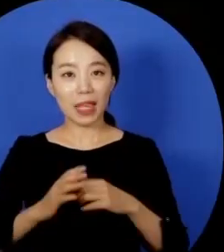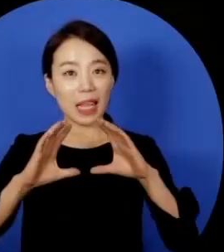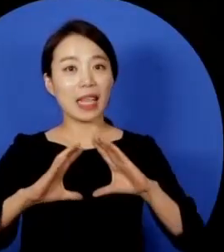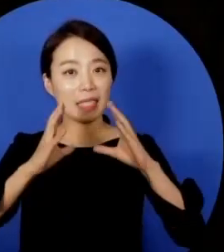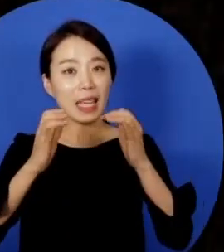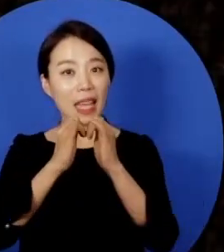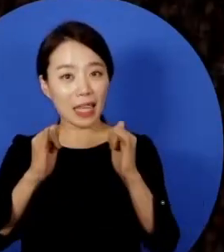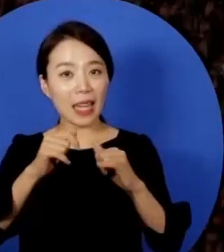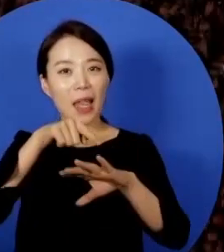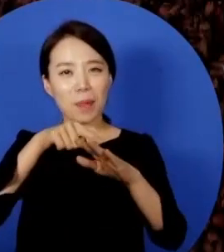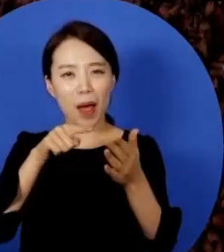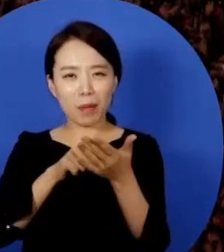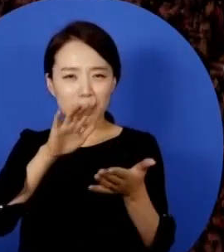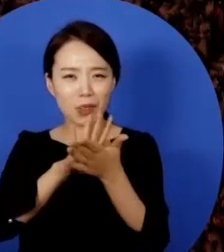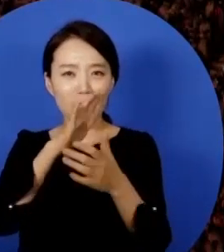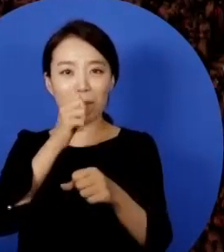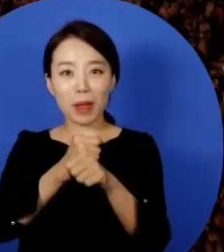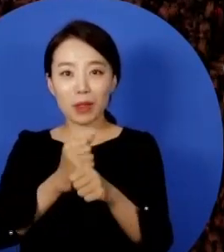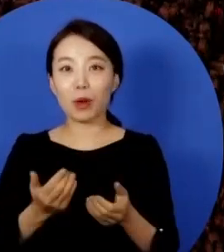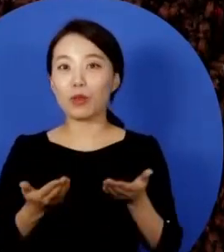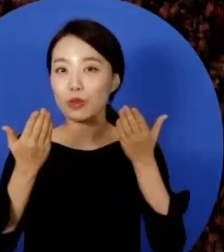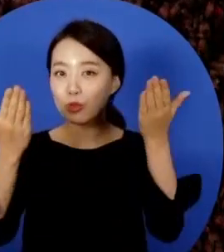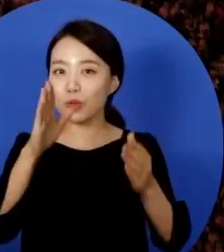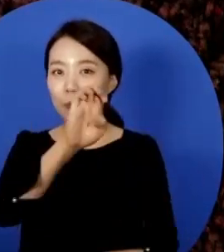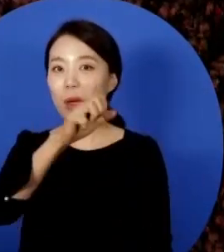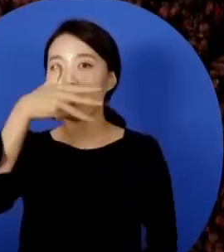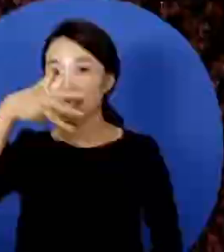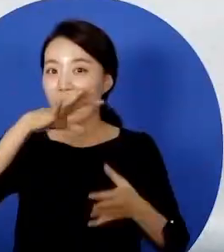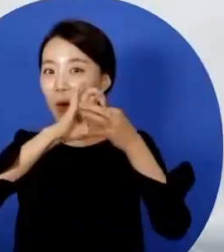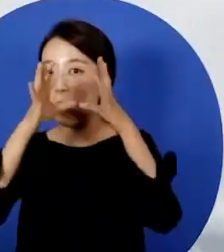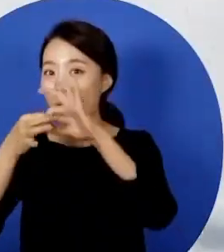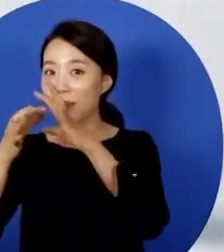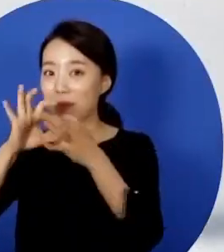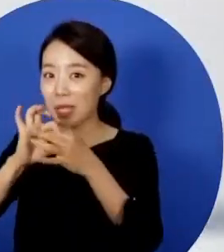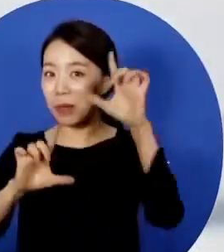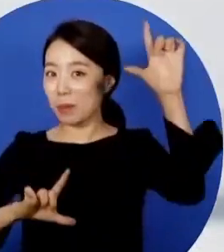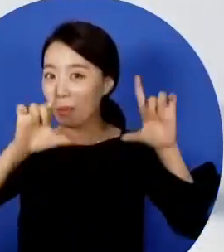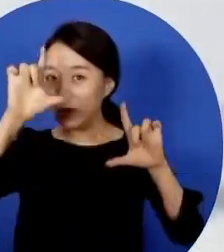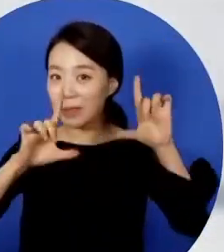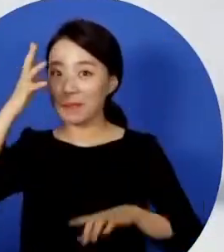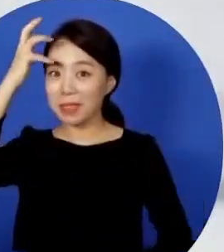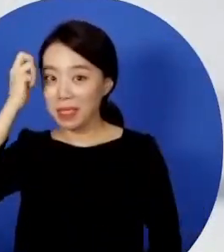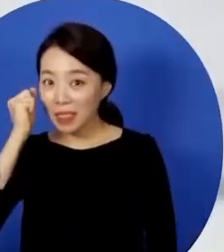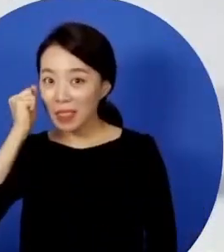세계인의 가슴을 뜨겁게 만든 평창 동계 패럴림픽의 명장면을 기억하시나요?